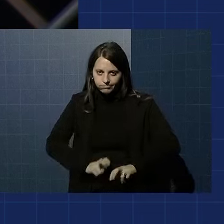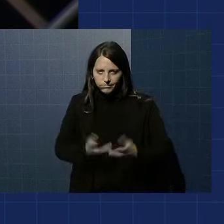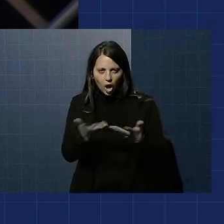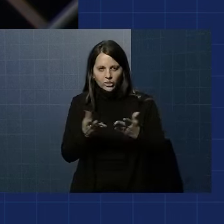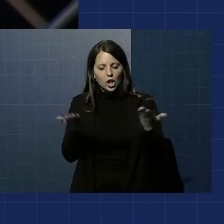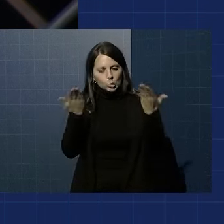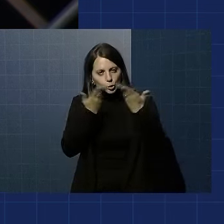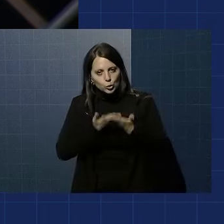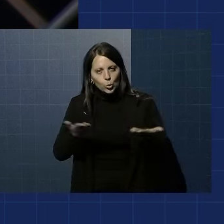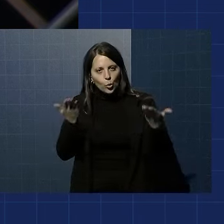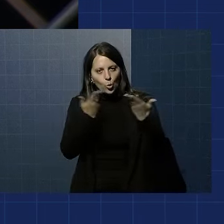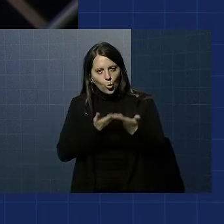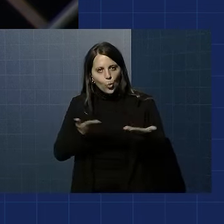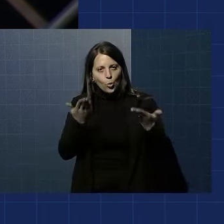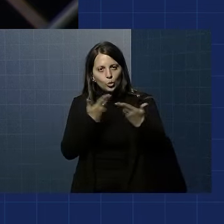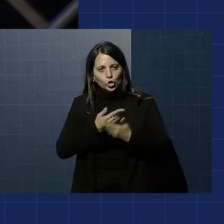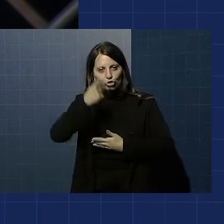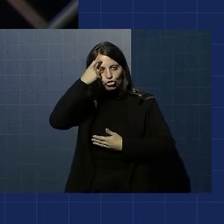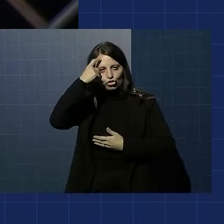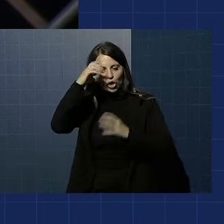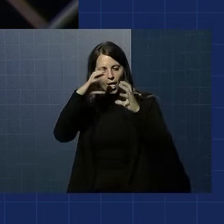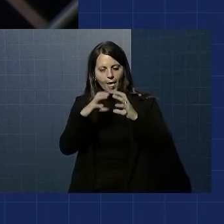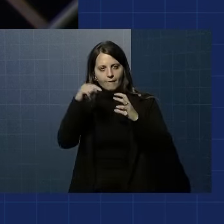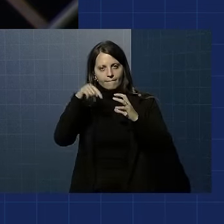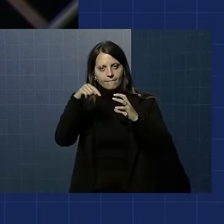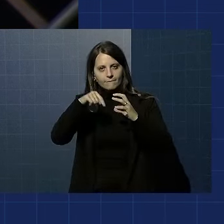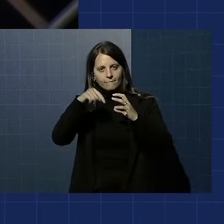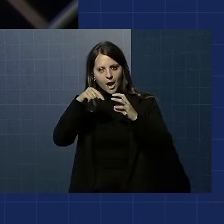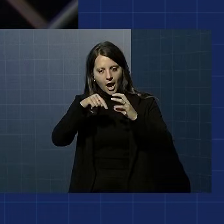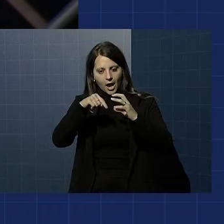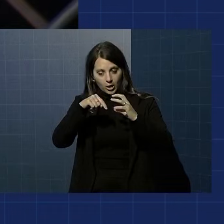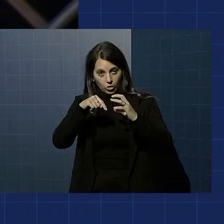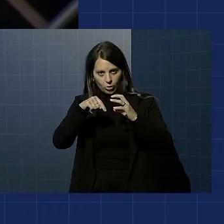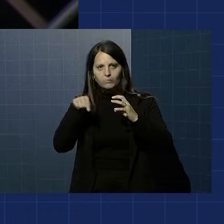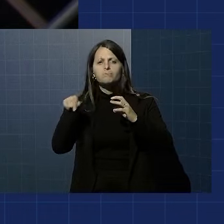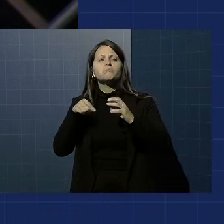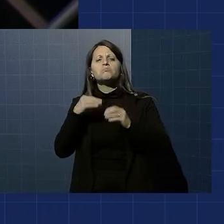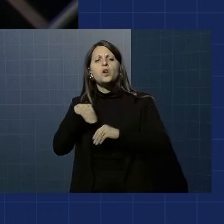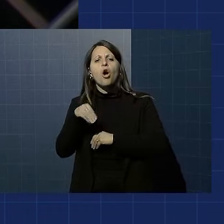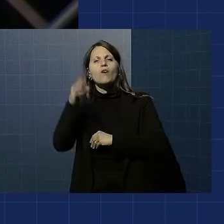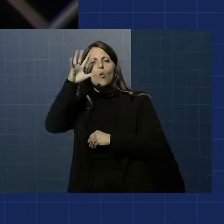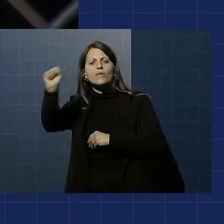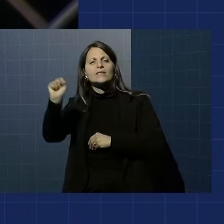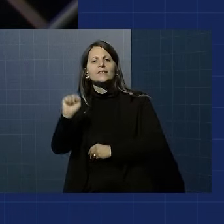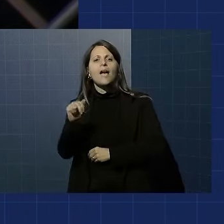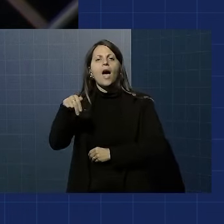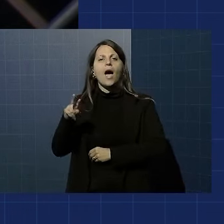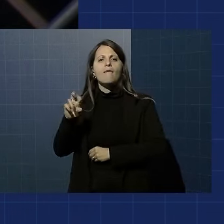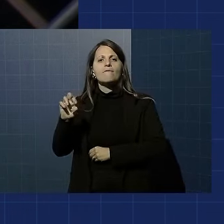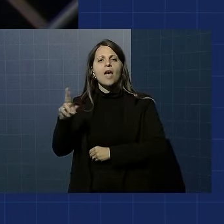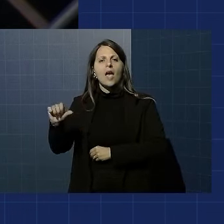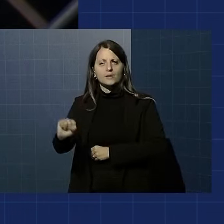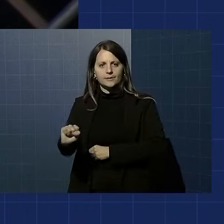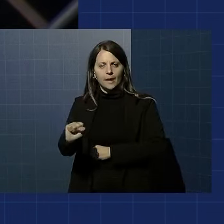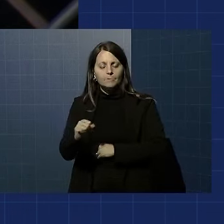studio del cervello presso l'Università di Anversa e in particolare di come il